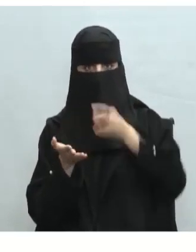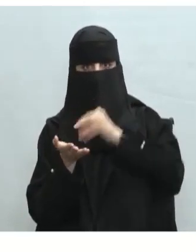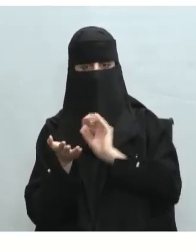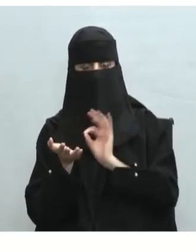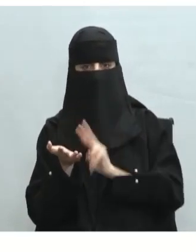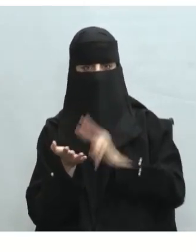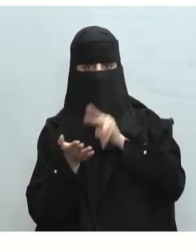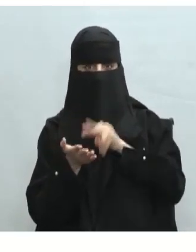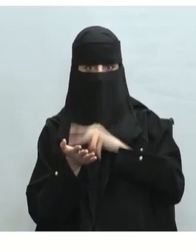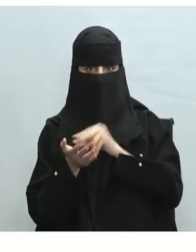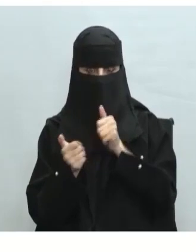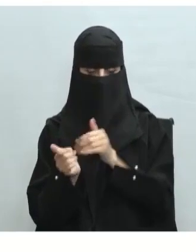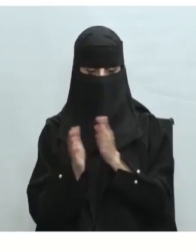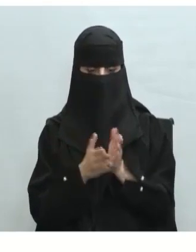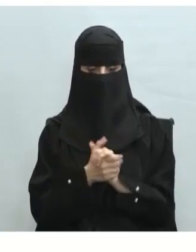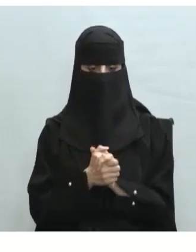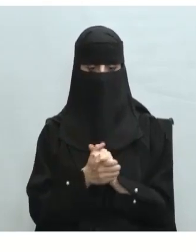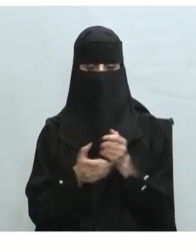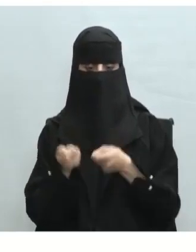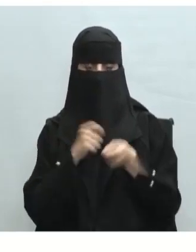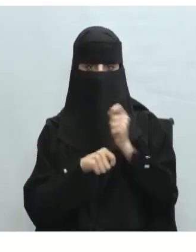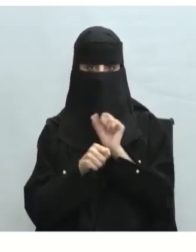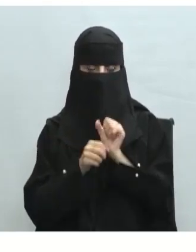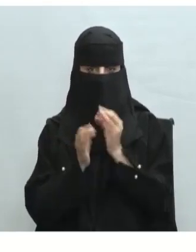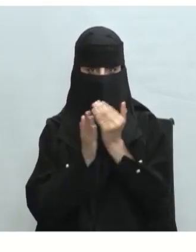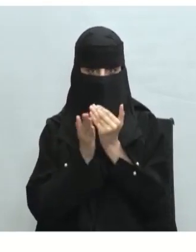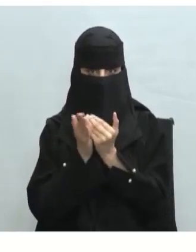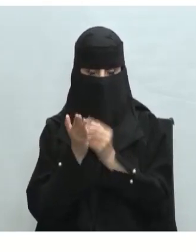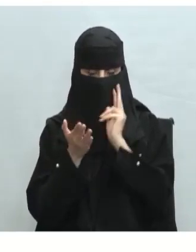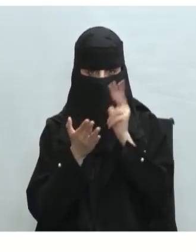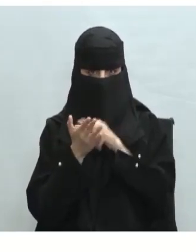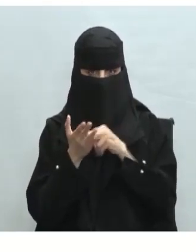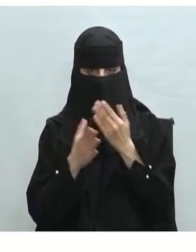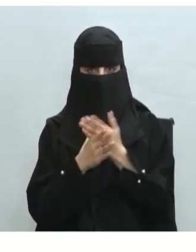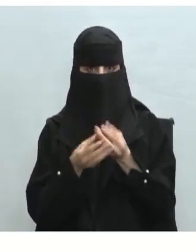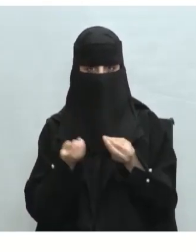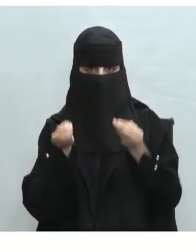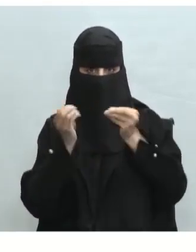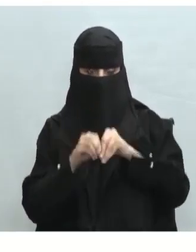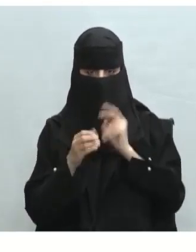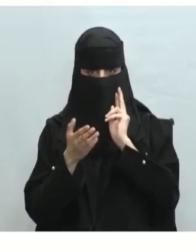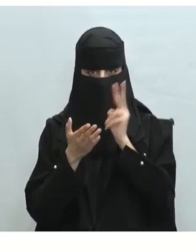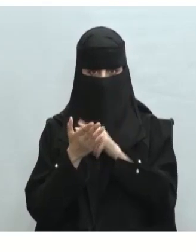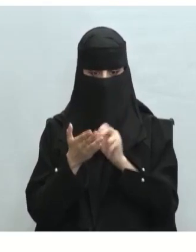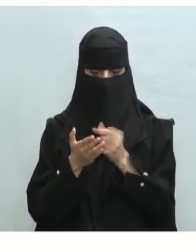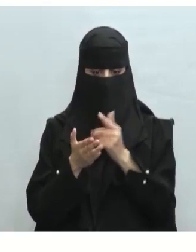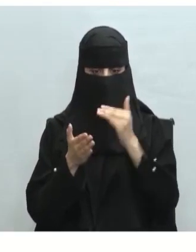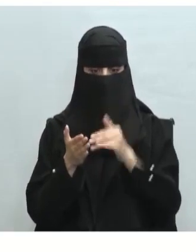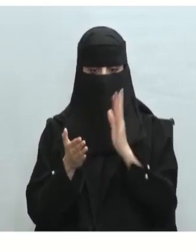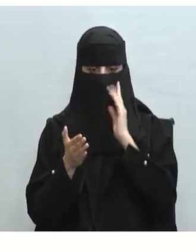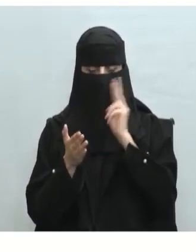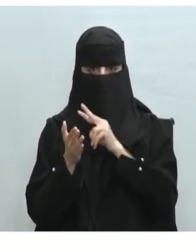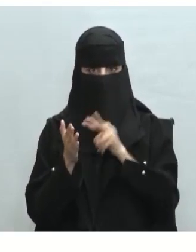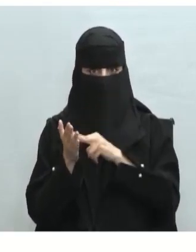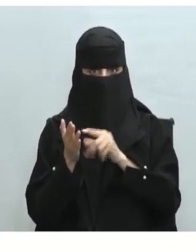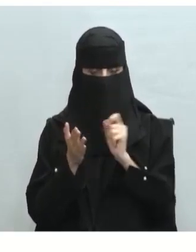ايضا تستخدم منظم القراءه للزياده من سرعه القراءه ايضا هنا تقرا بسرعه تفوق لاحظ هنا السرعه المقدره لسرعه